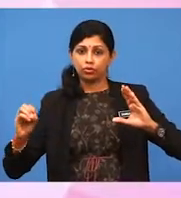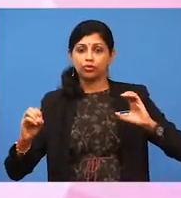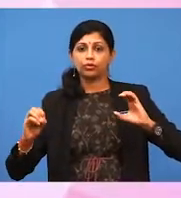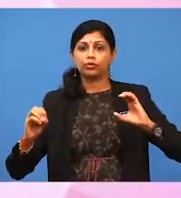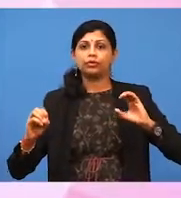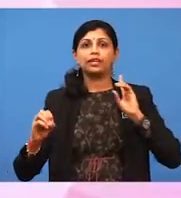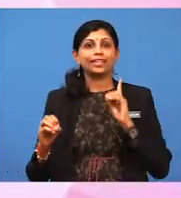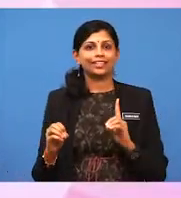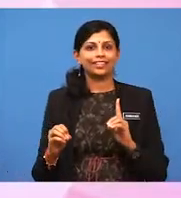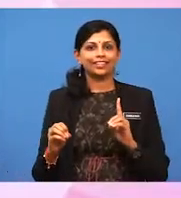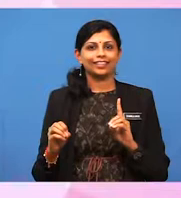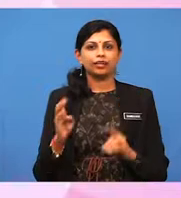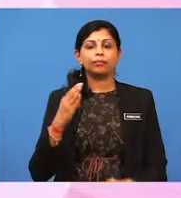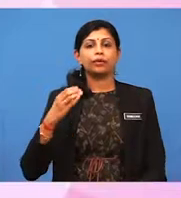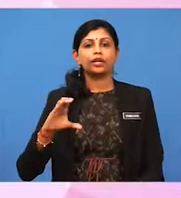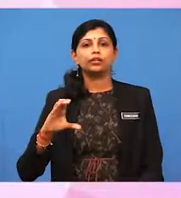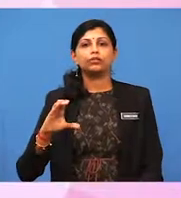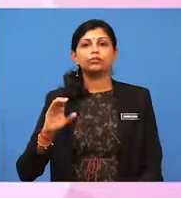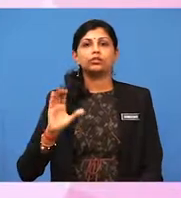-98.0 D.